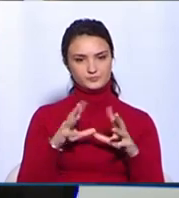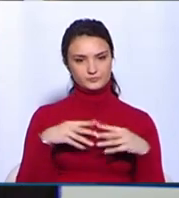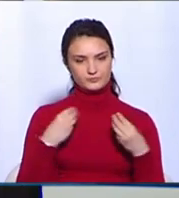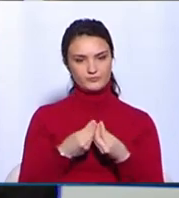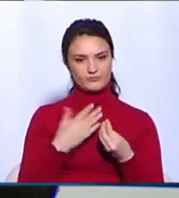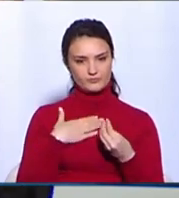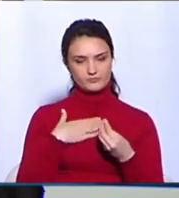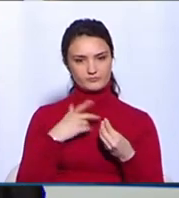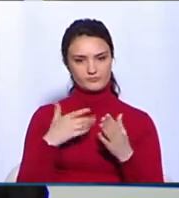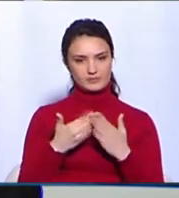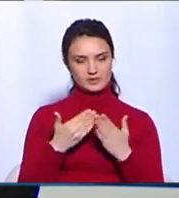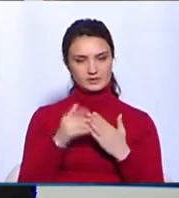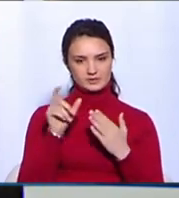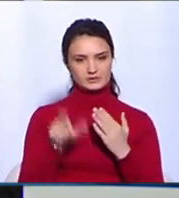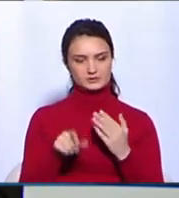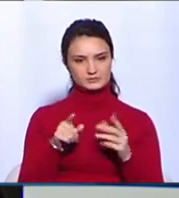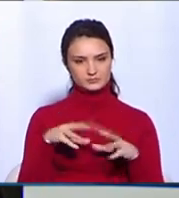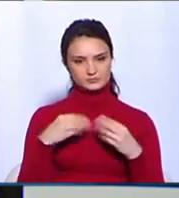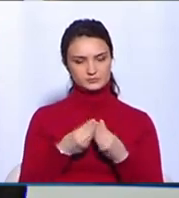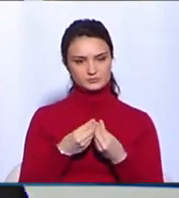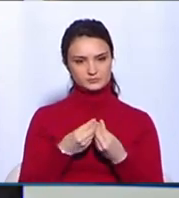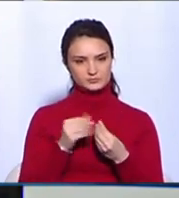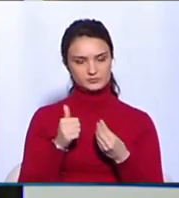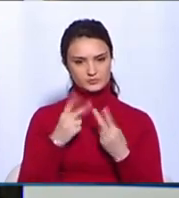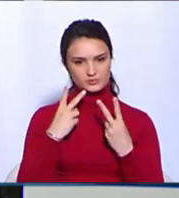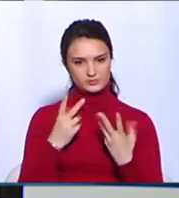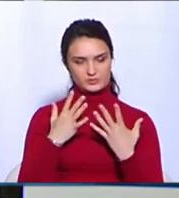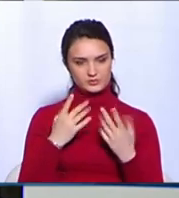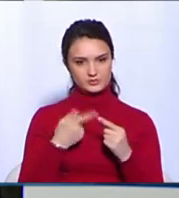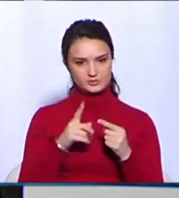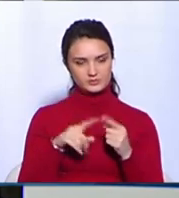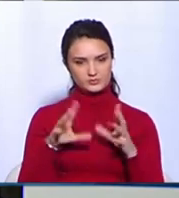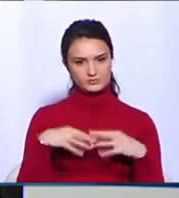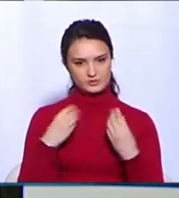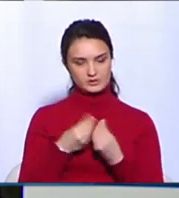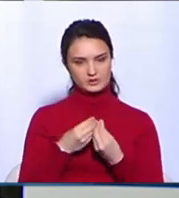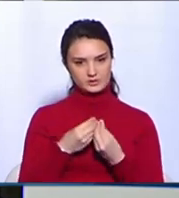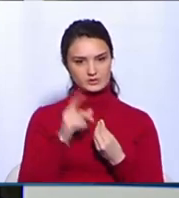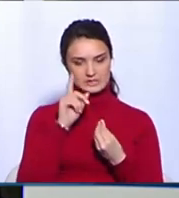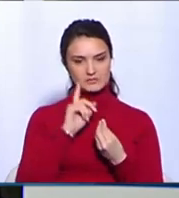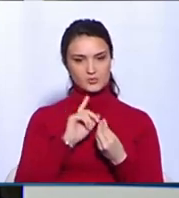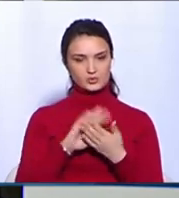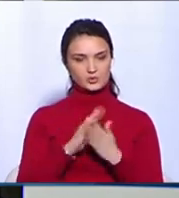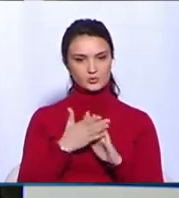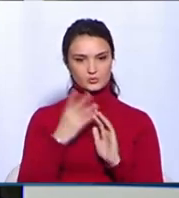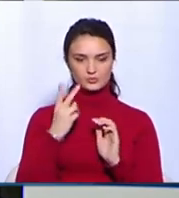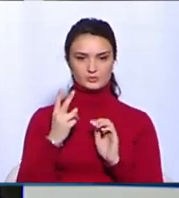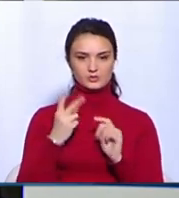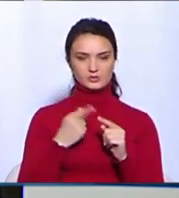ოჯახი ჩემთვის არის მაგალითი. ეს ოჯახი როგორც ჩანს ჰარმონიული ოჯახია. სწორედ